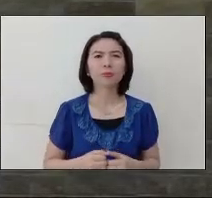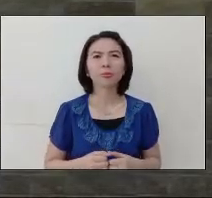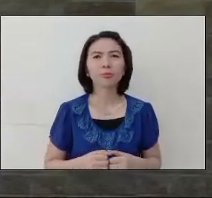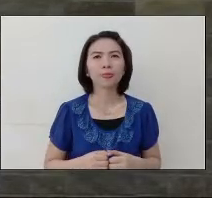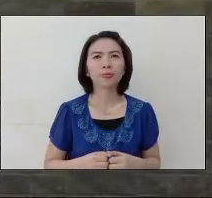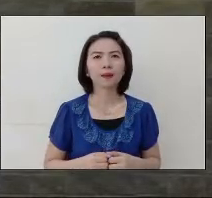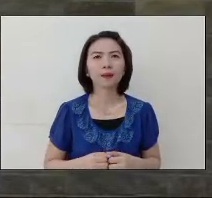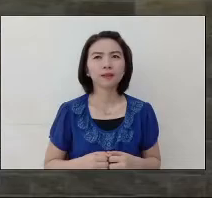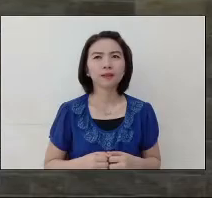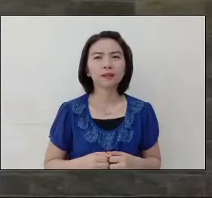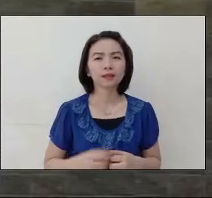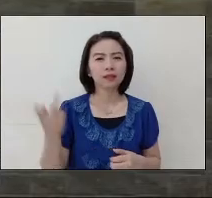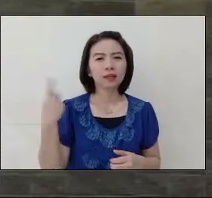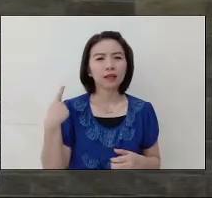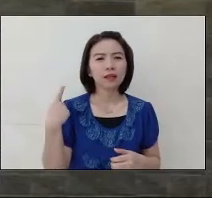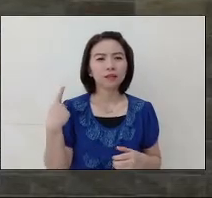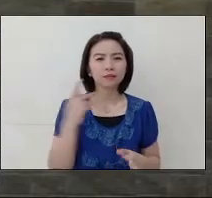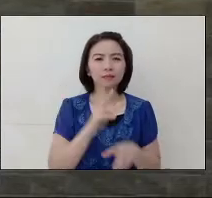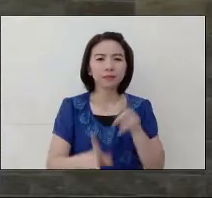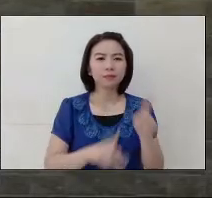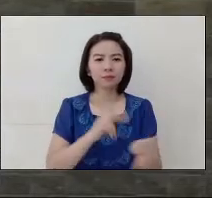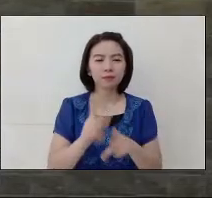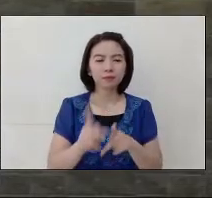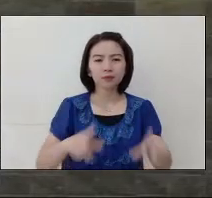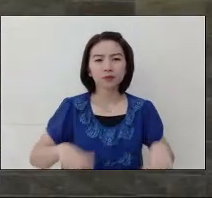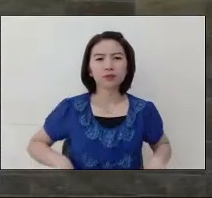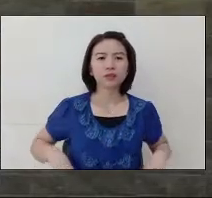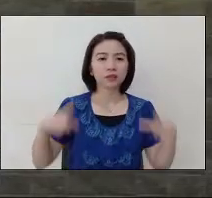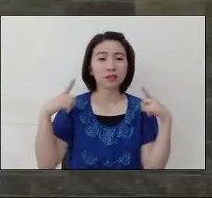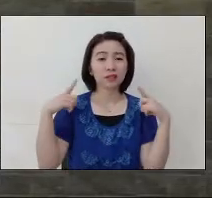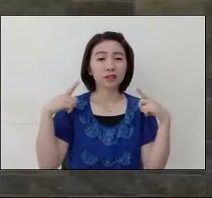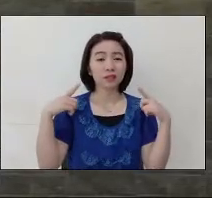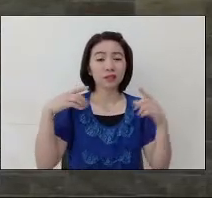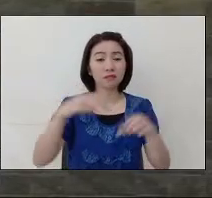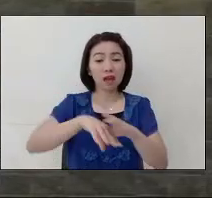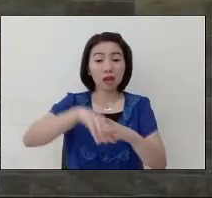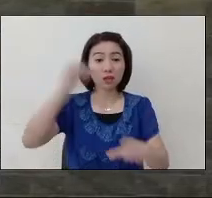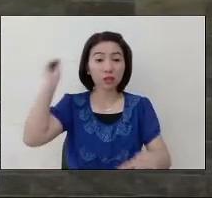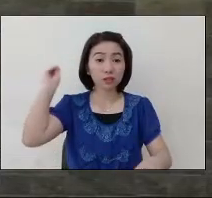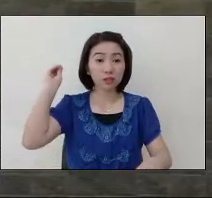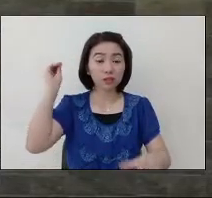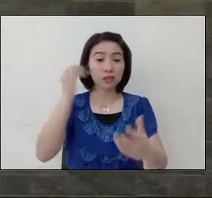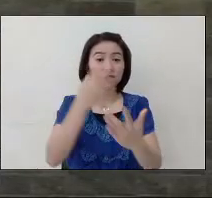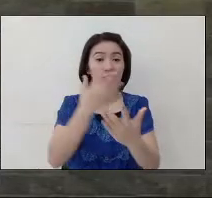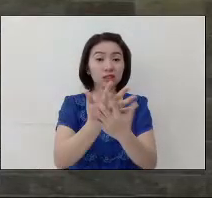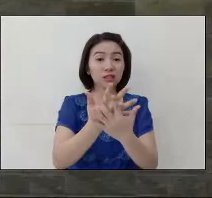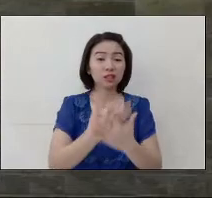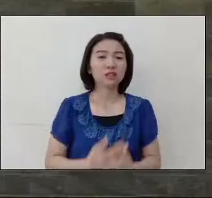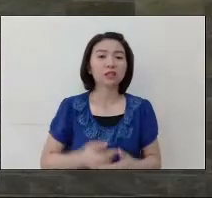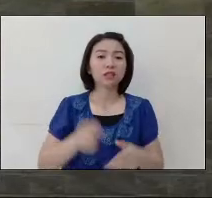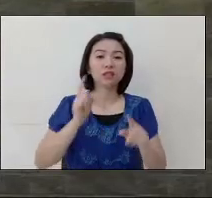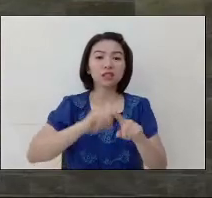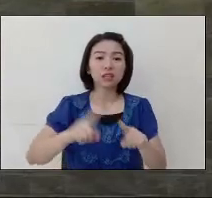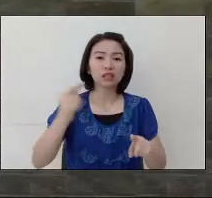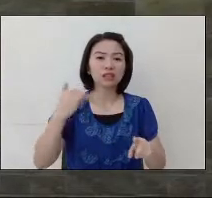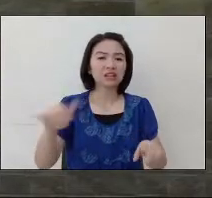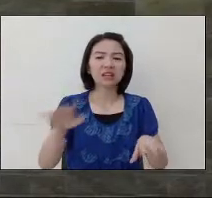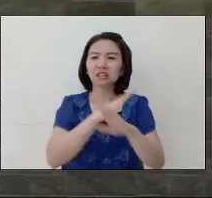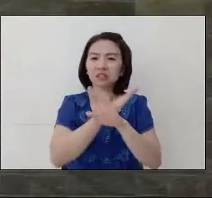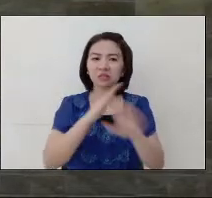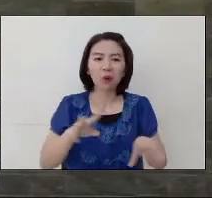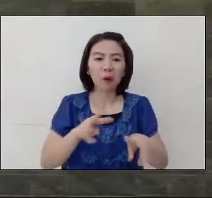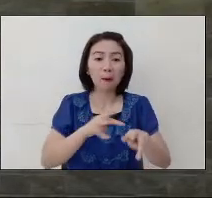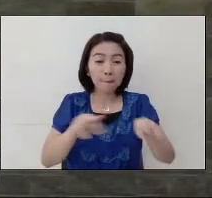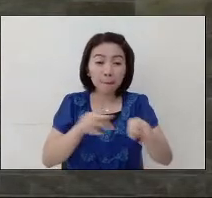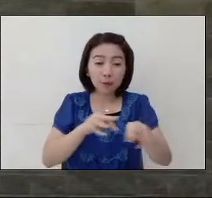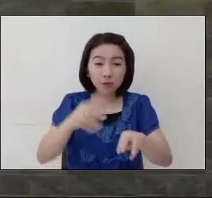outside the cell, kapatid, living outside the jail, na hindi makagalaw because of discouragement.